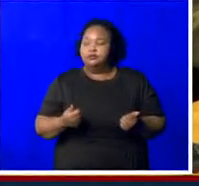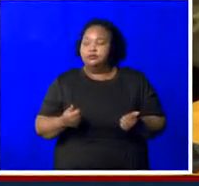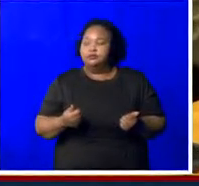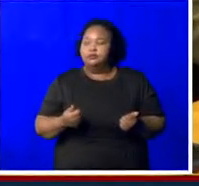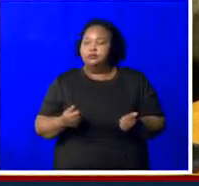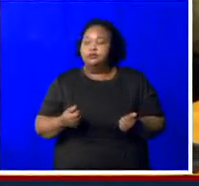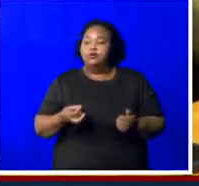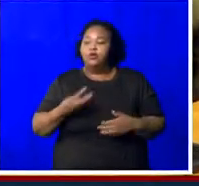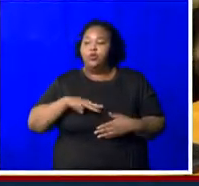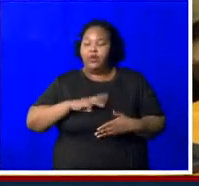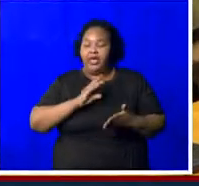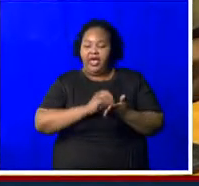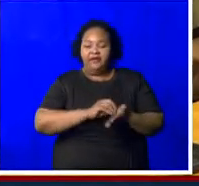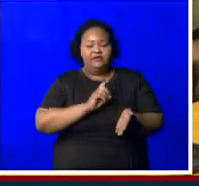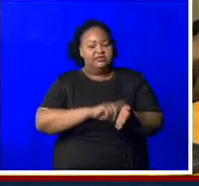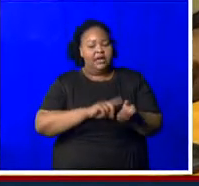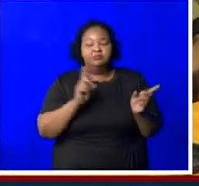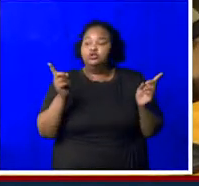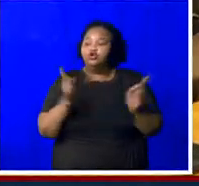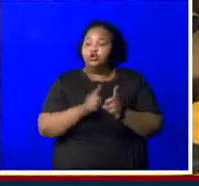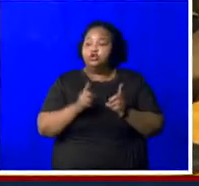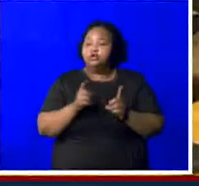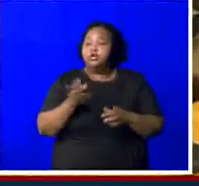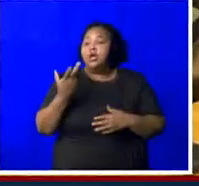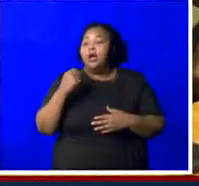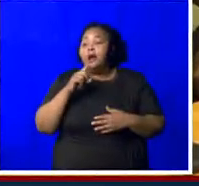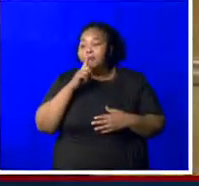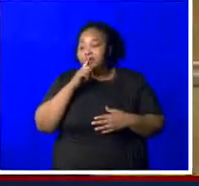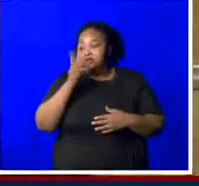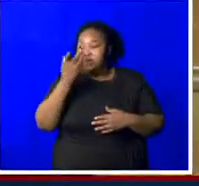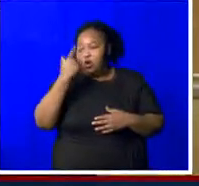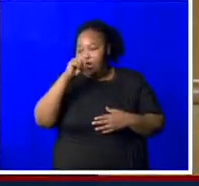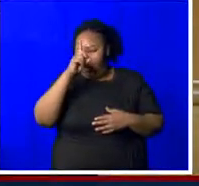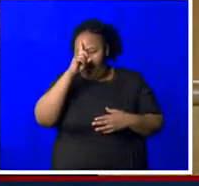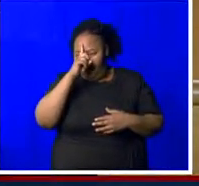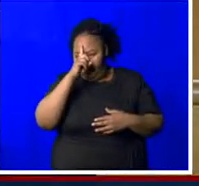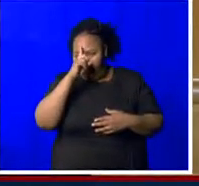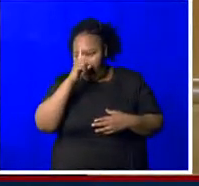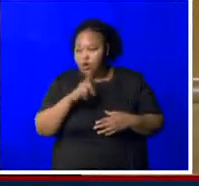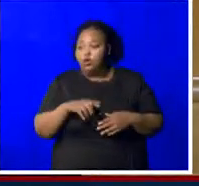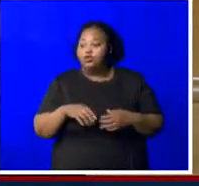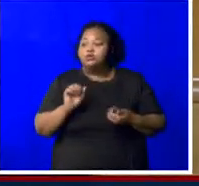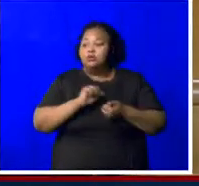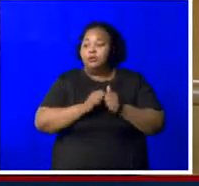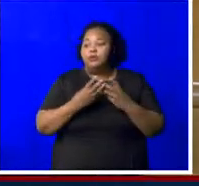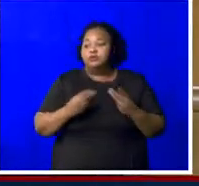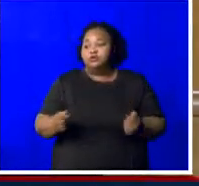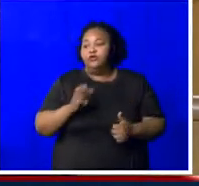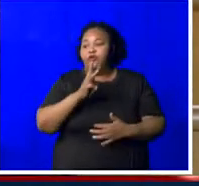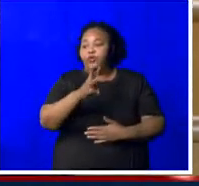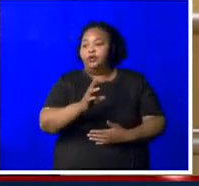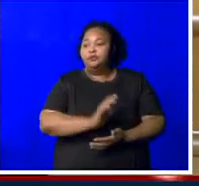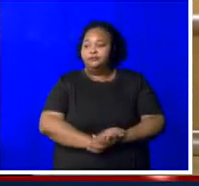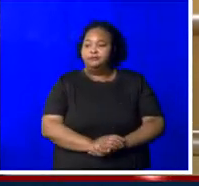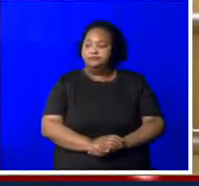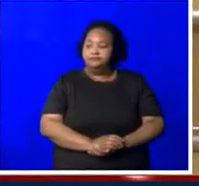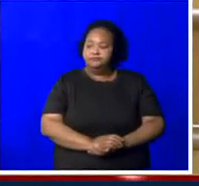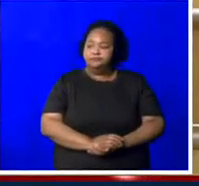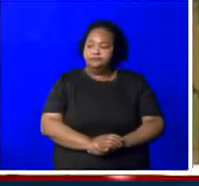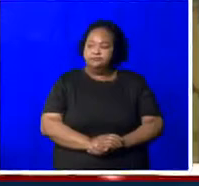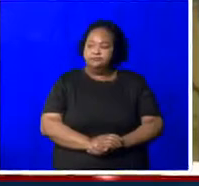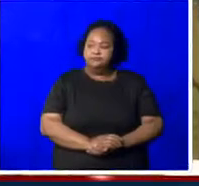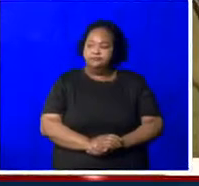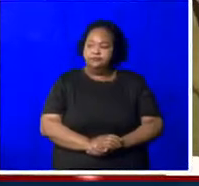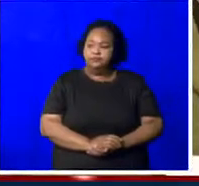so Tindzaba sitawuhamba siyicetsile ngiyathemba. Lokhu umshaye liphinya kungaphathe kahle kwemahhovisini lakamaster bathi